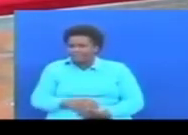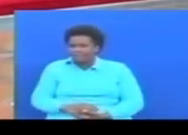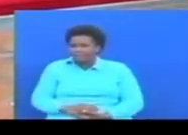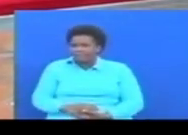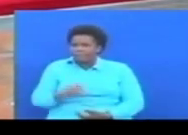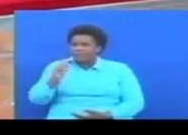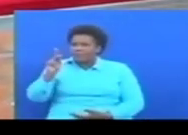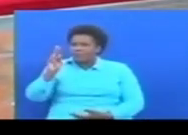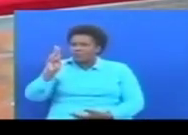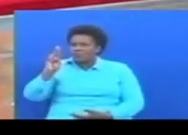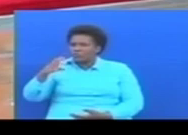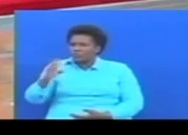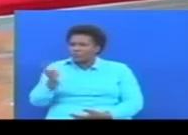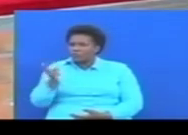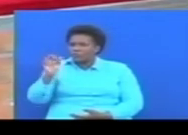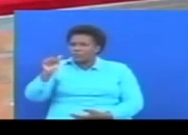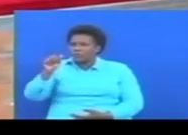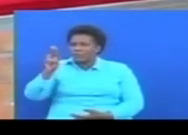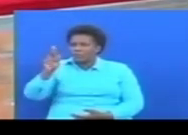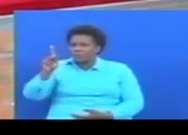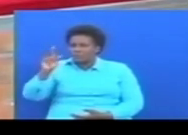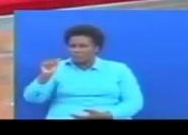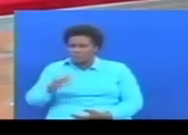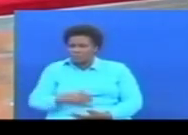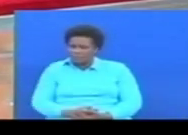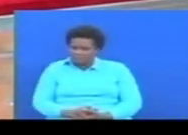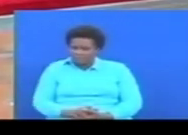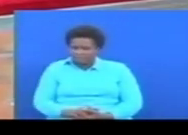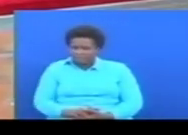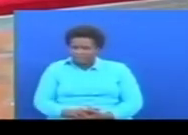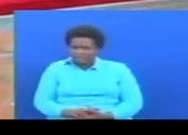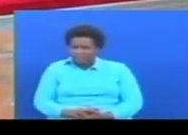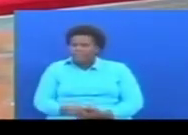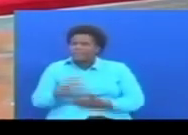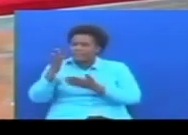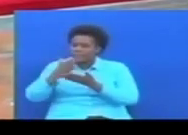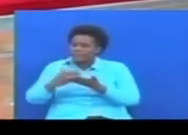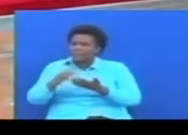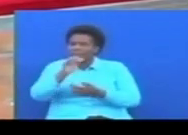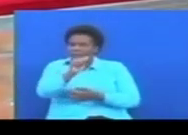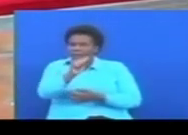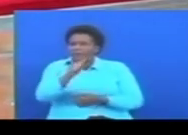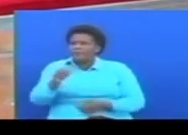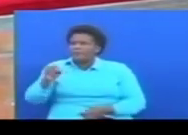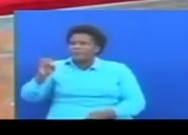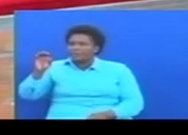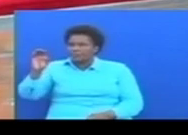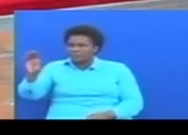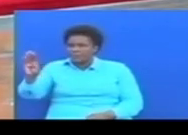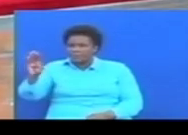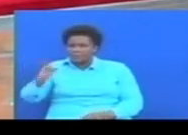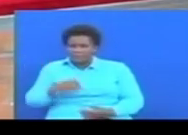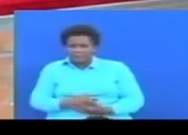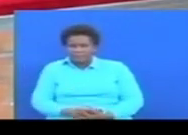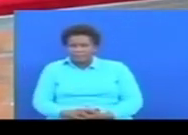Kuchauka, mbunge wa Liwale, lenye sehemu A na B kama ifuatavyo.